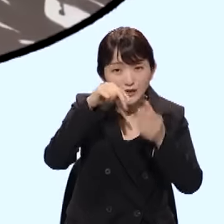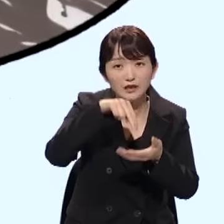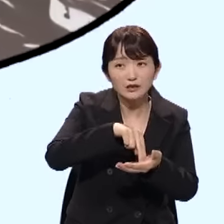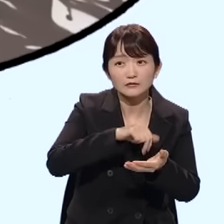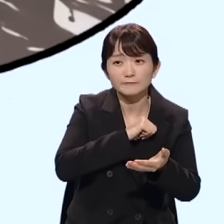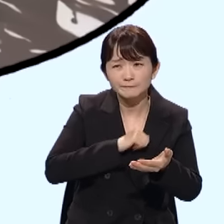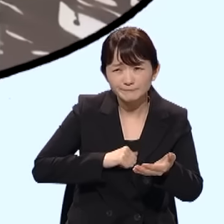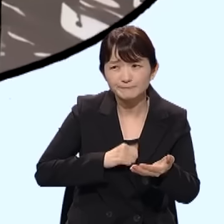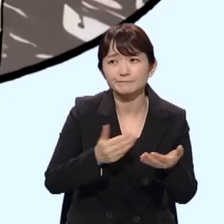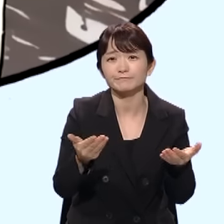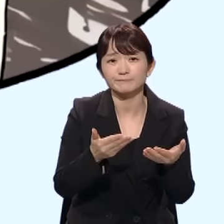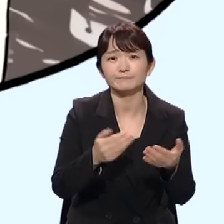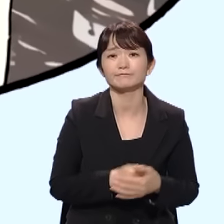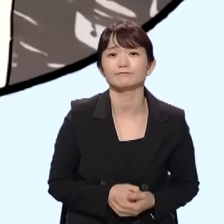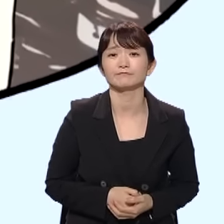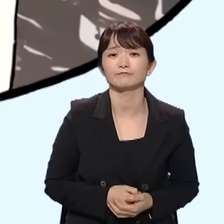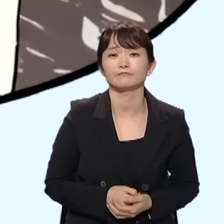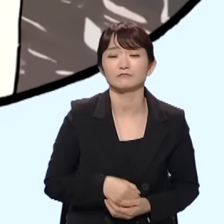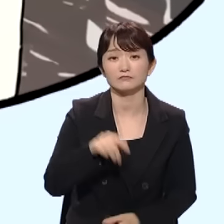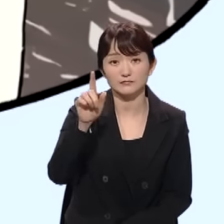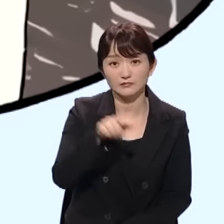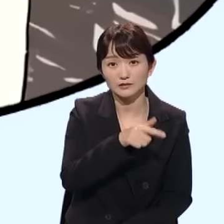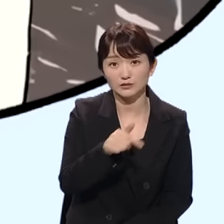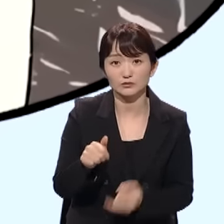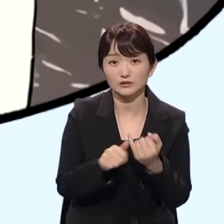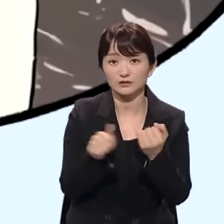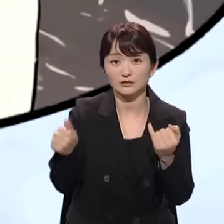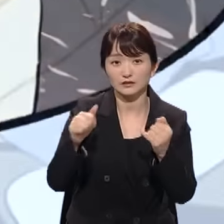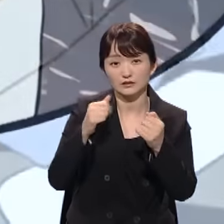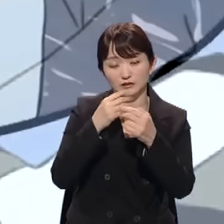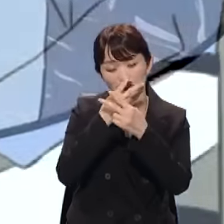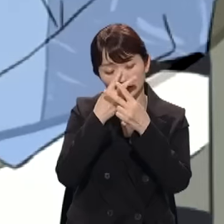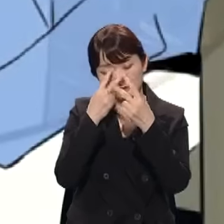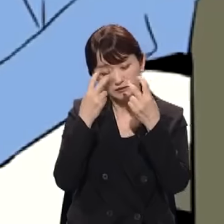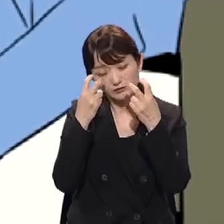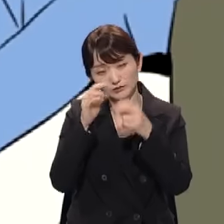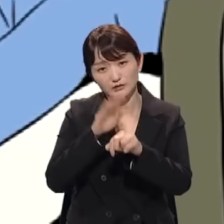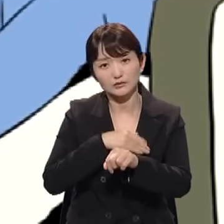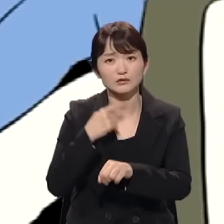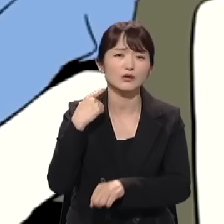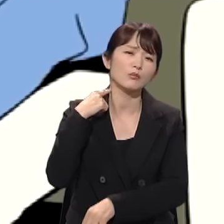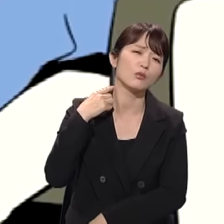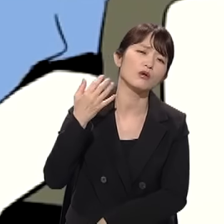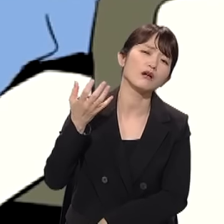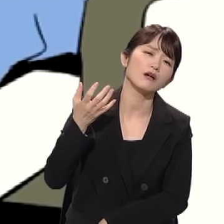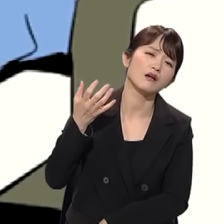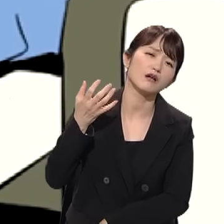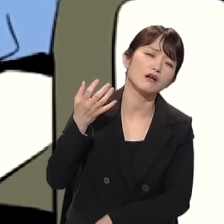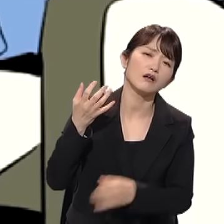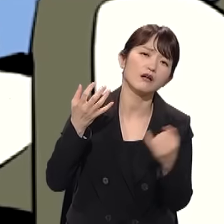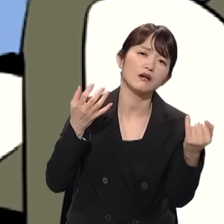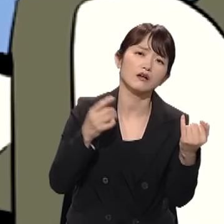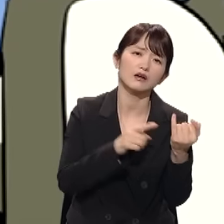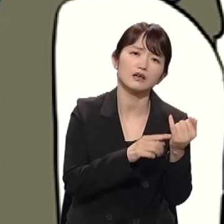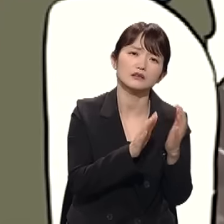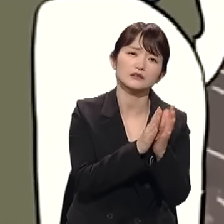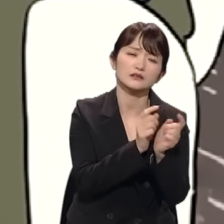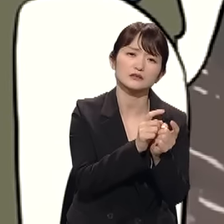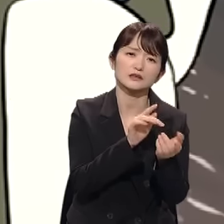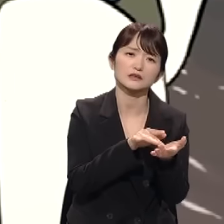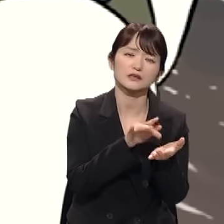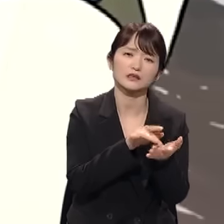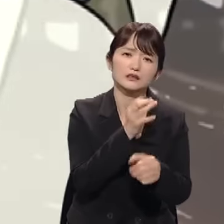있다고 하는데요. 이런 와중에 하루는 남편이 잠을 잘못 자서 목에 담이 걸렸다고 해서 사연자가 직접 약을